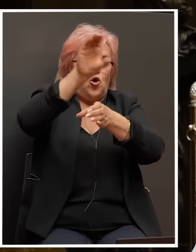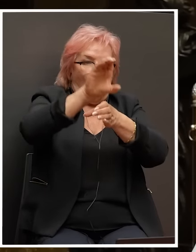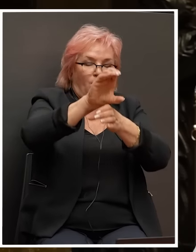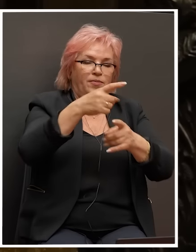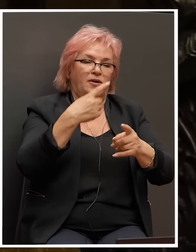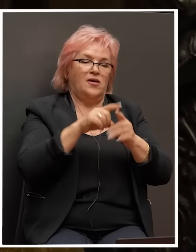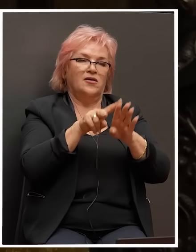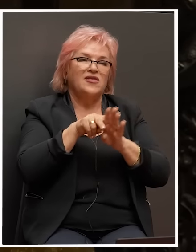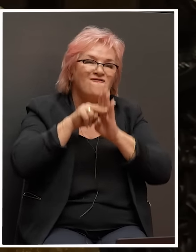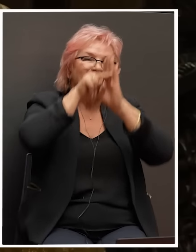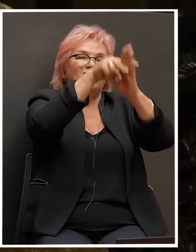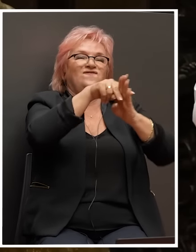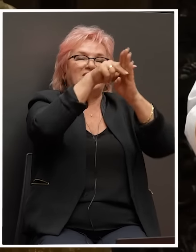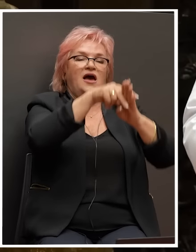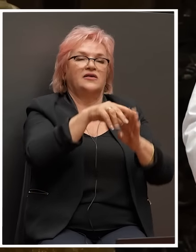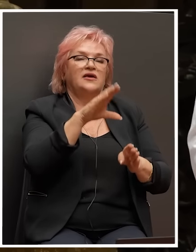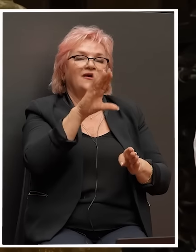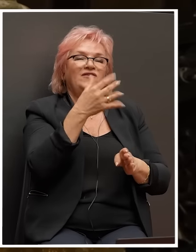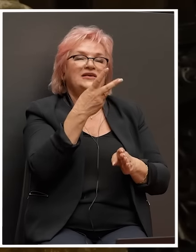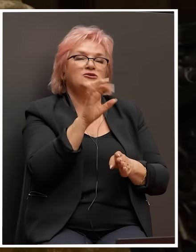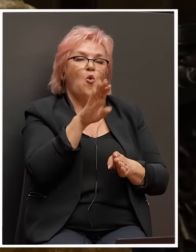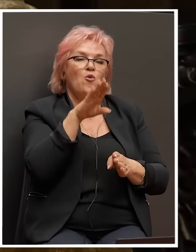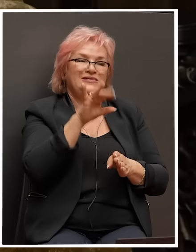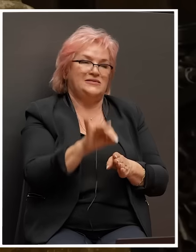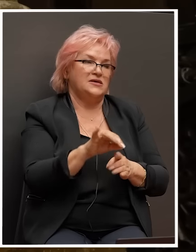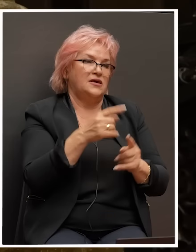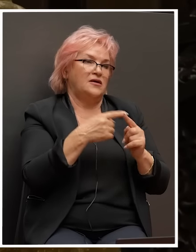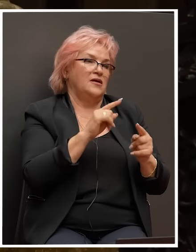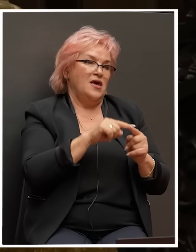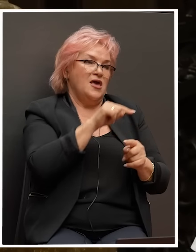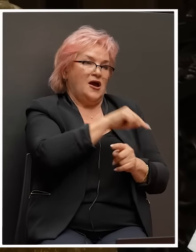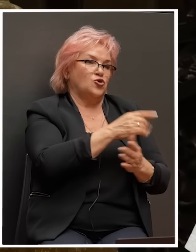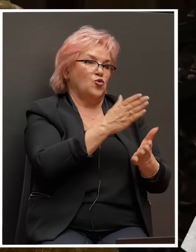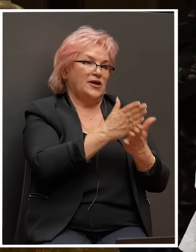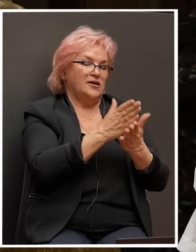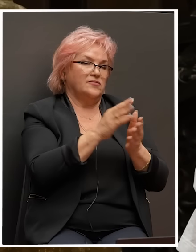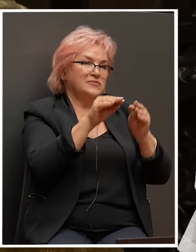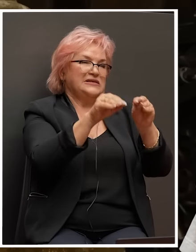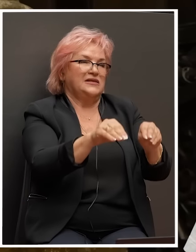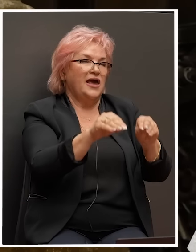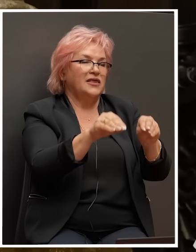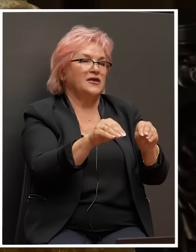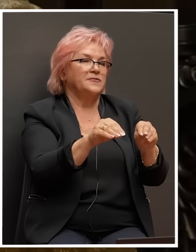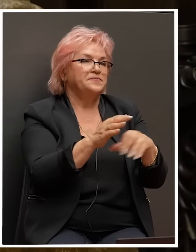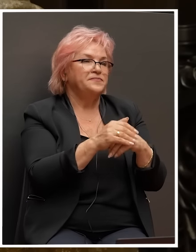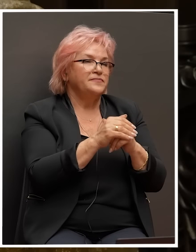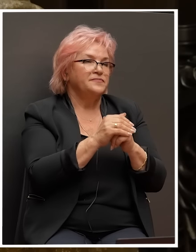Бомберский всадник или надгробие Висконти, который стоит, оригинал которого стоит в